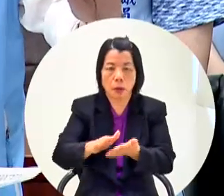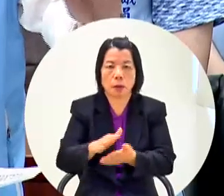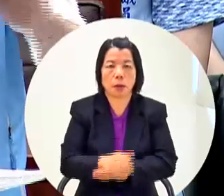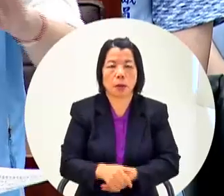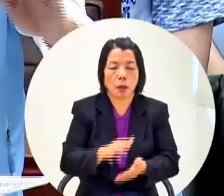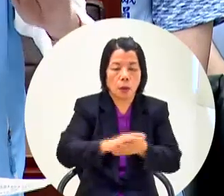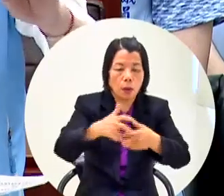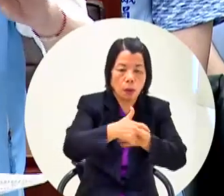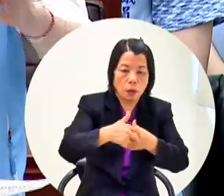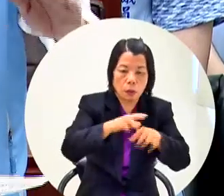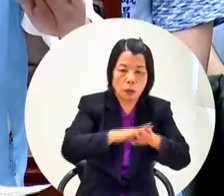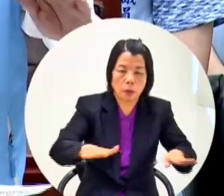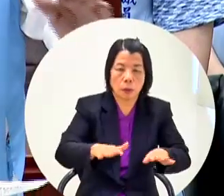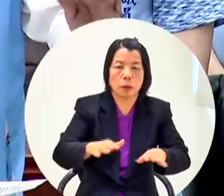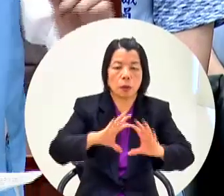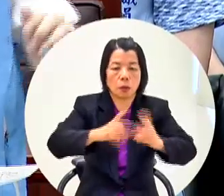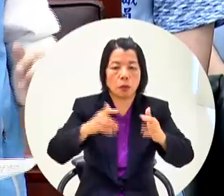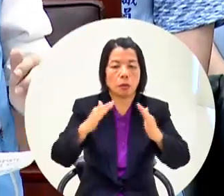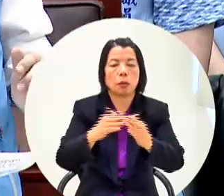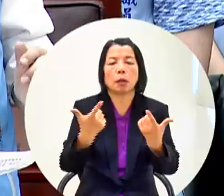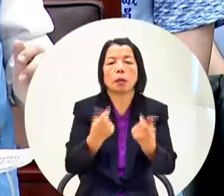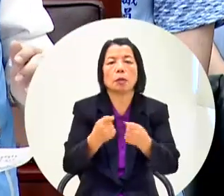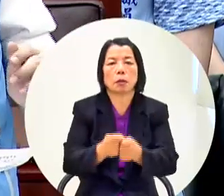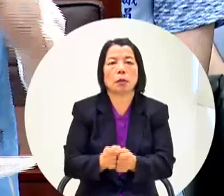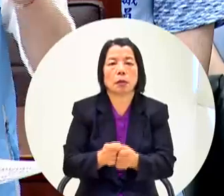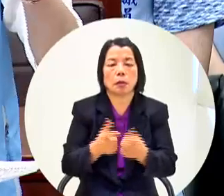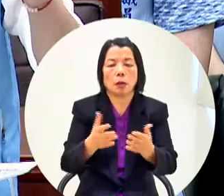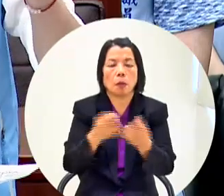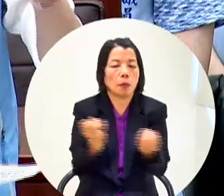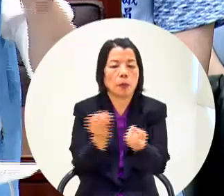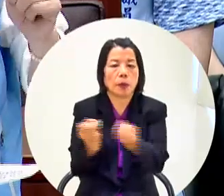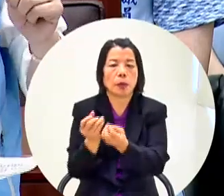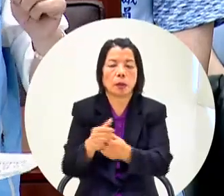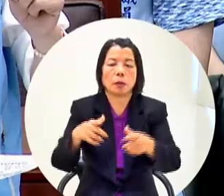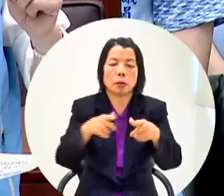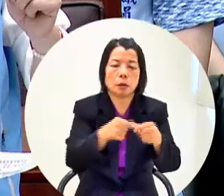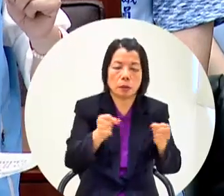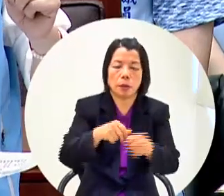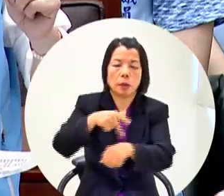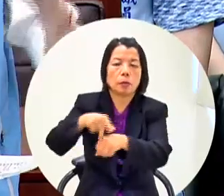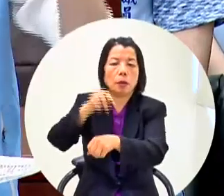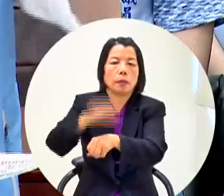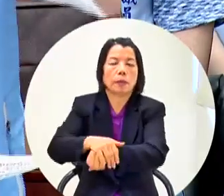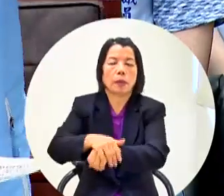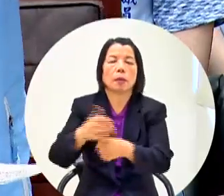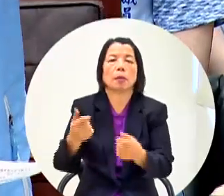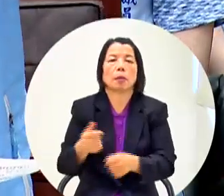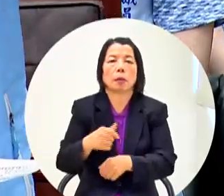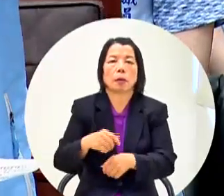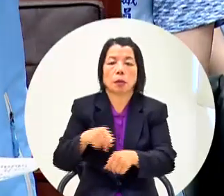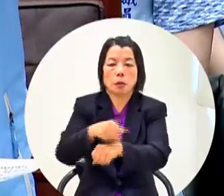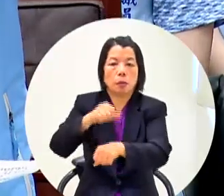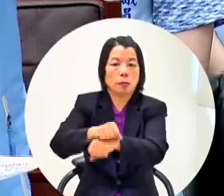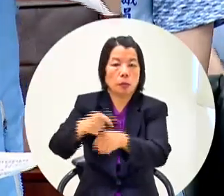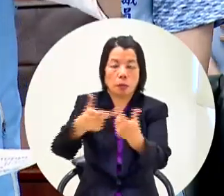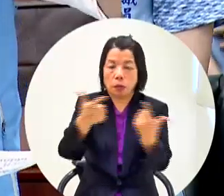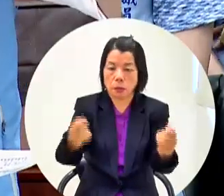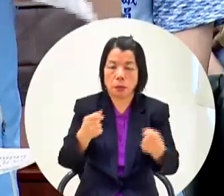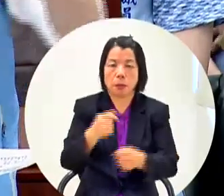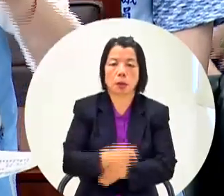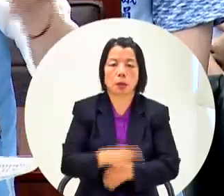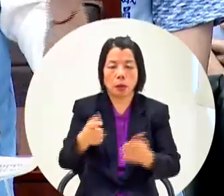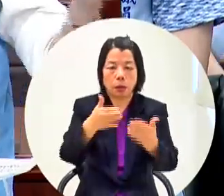全的国家都陷入了紧急状态，日本跟新加坡，这个是完全颠覆了我们的思